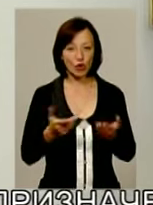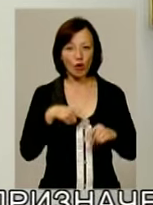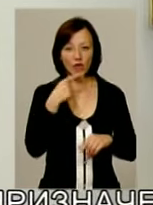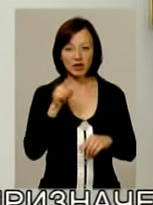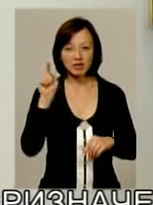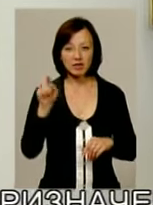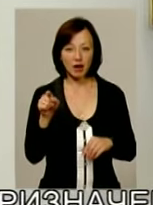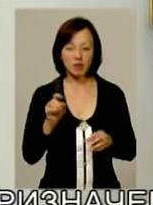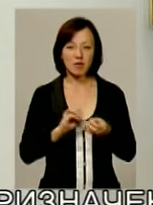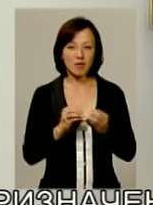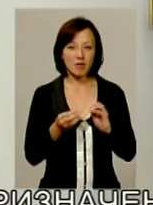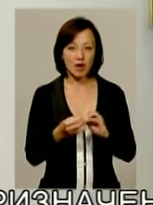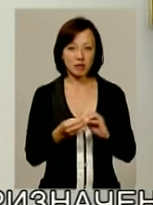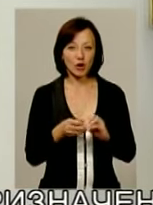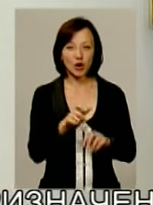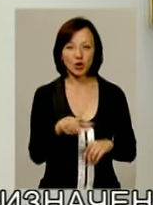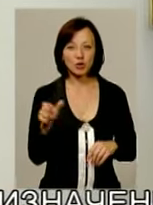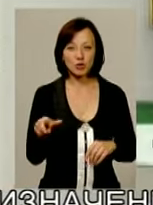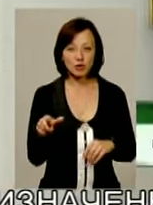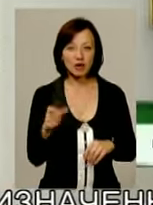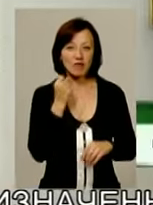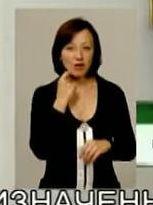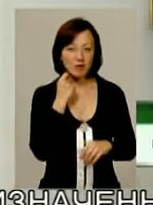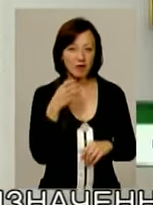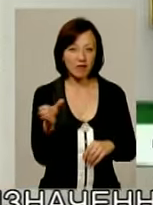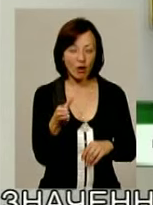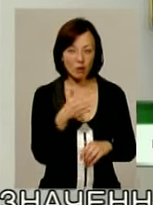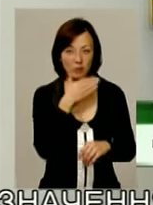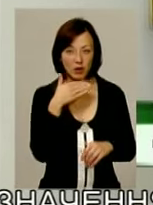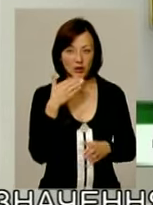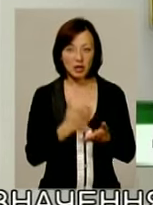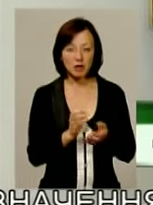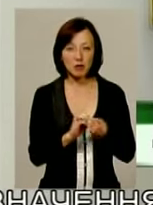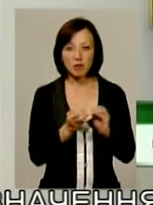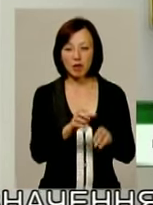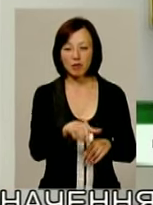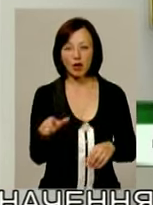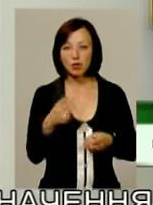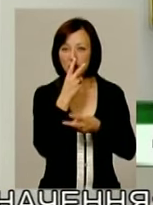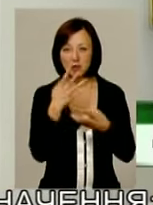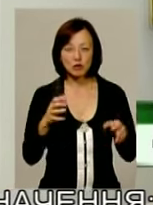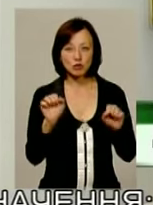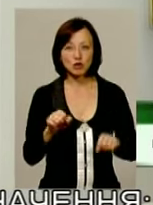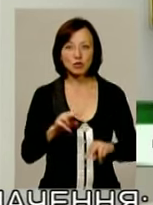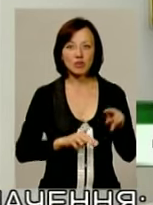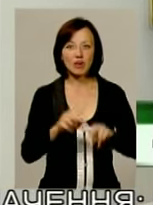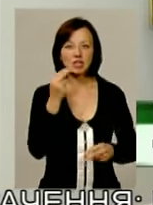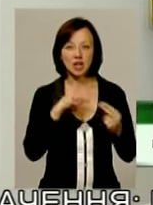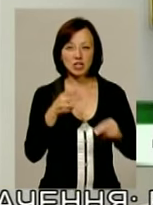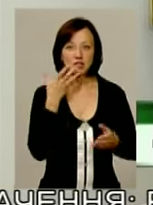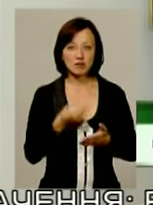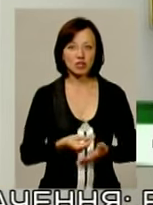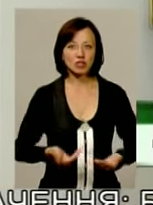що там є проблема так само, що люди випивають багато. Є проблема з тим, що люди не бачили, що можна будувати краще своє